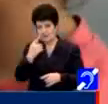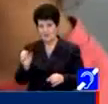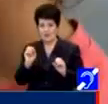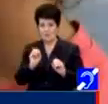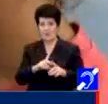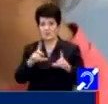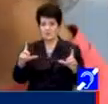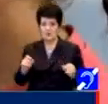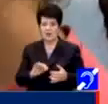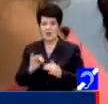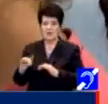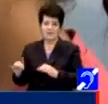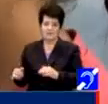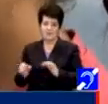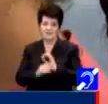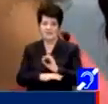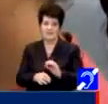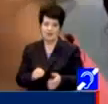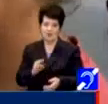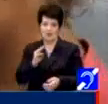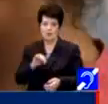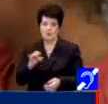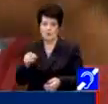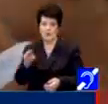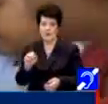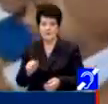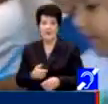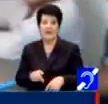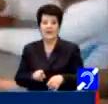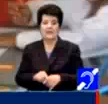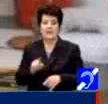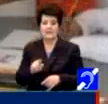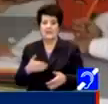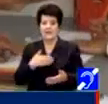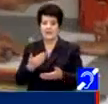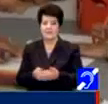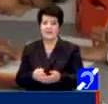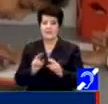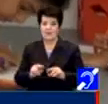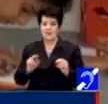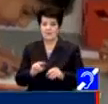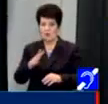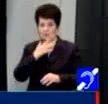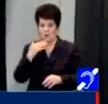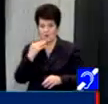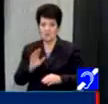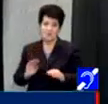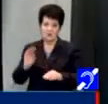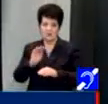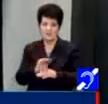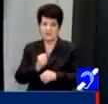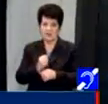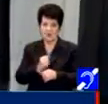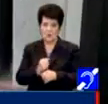abandonul școlar în comunitățile defavorizate din Turda. Școala mobilă permite realizarea de activități educaționale multiple și este dotată cu spații de